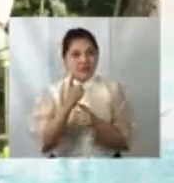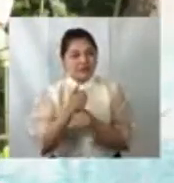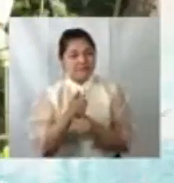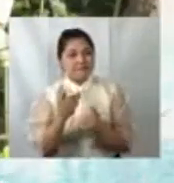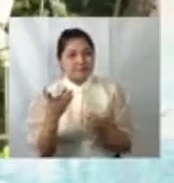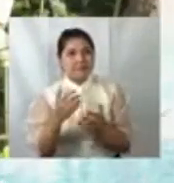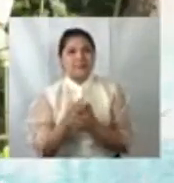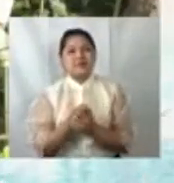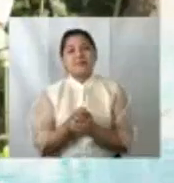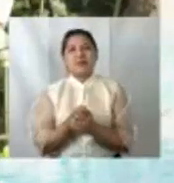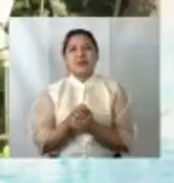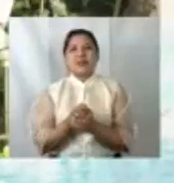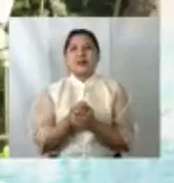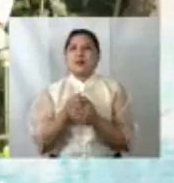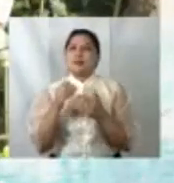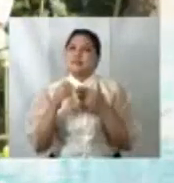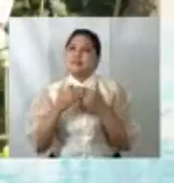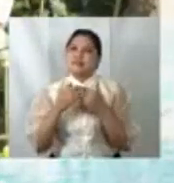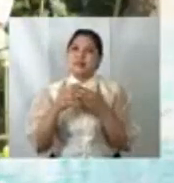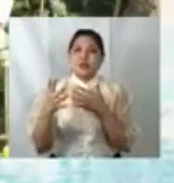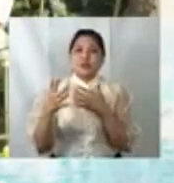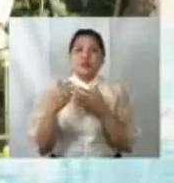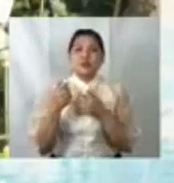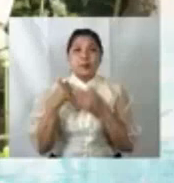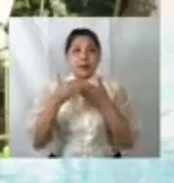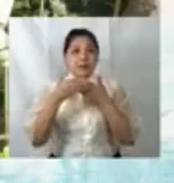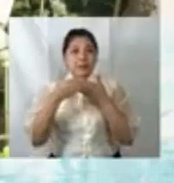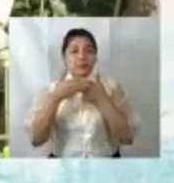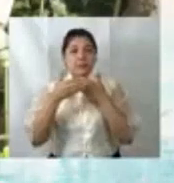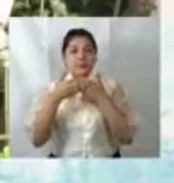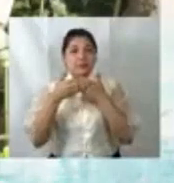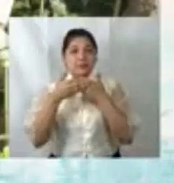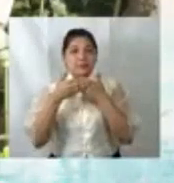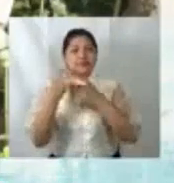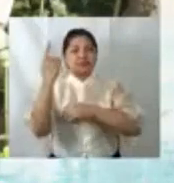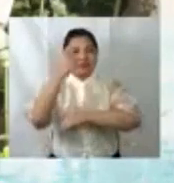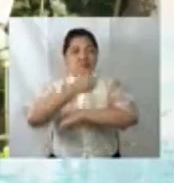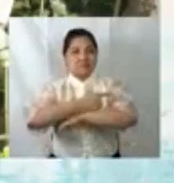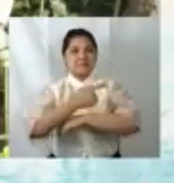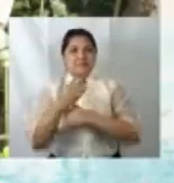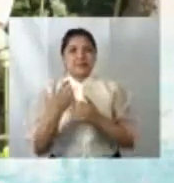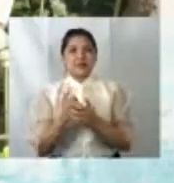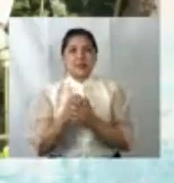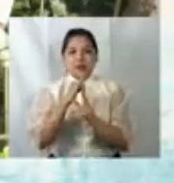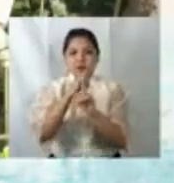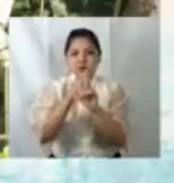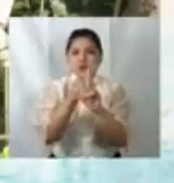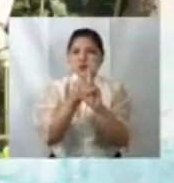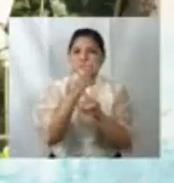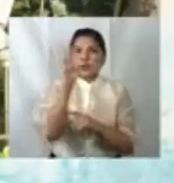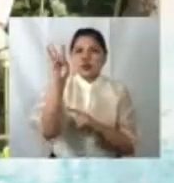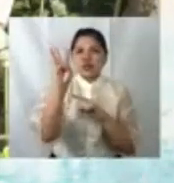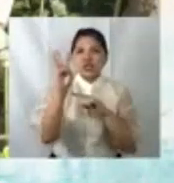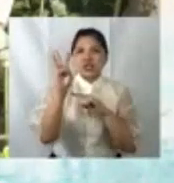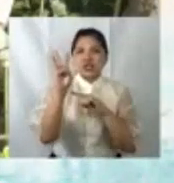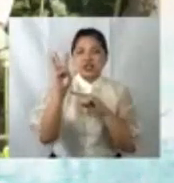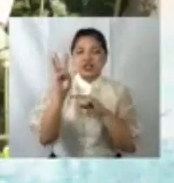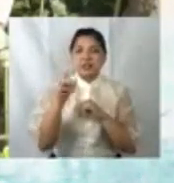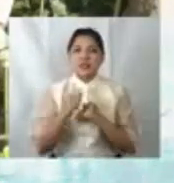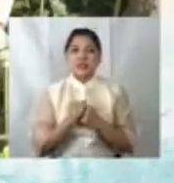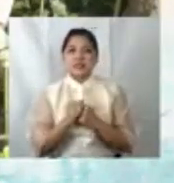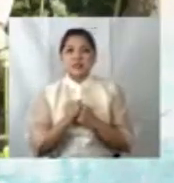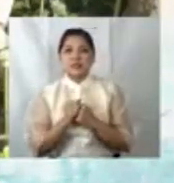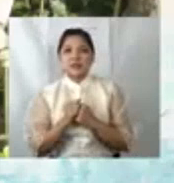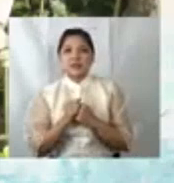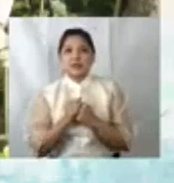course, eventually, nung nalalapit na yung araw na yun, I think June 6 ito, June 6,